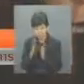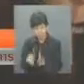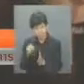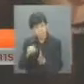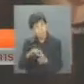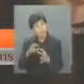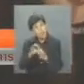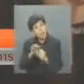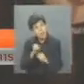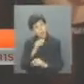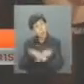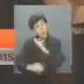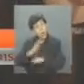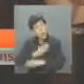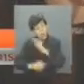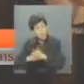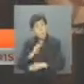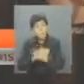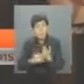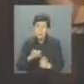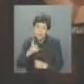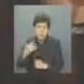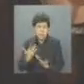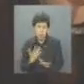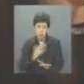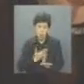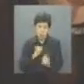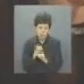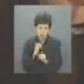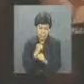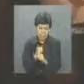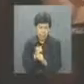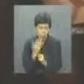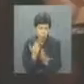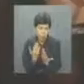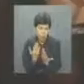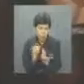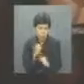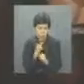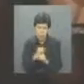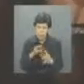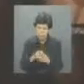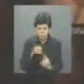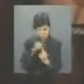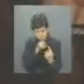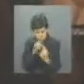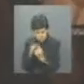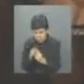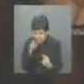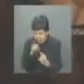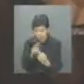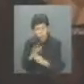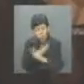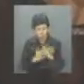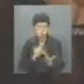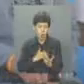การทางร่างกายบางส่วนนั้นยังคงต้องพัฒนาในเรื่องของเครื่องไม้เครื่องมืออุปกรณ์ที่จะใช้กับตัว